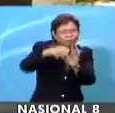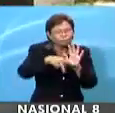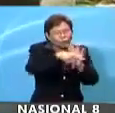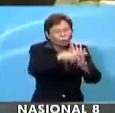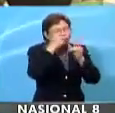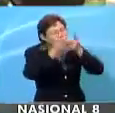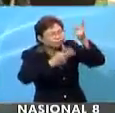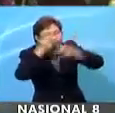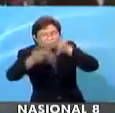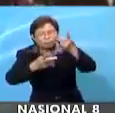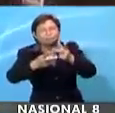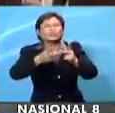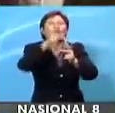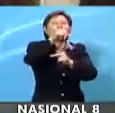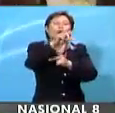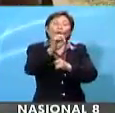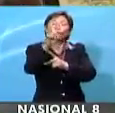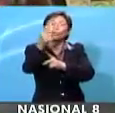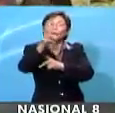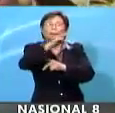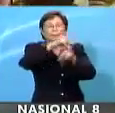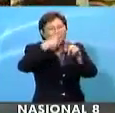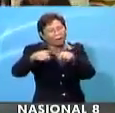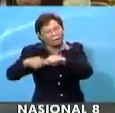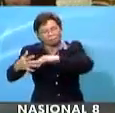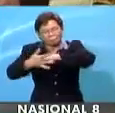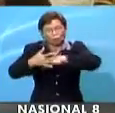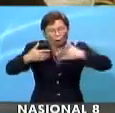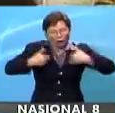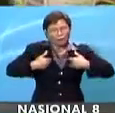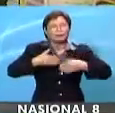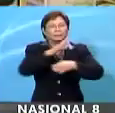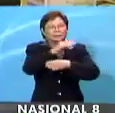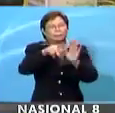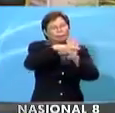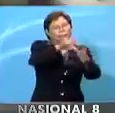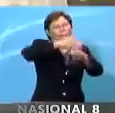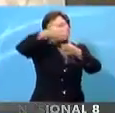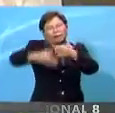aplikasi, godaman dan pelbagai teknologi terkini yang akan berakhir Sabtu ini.